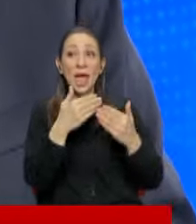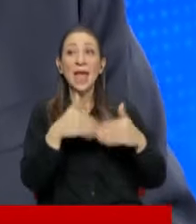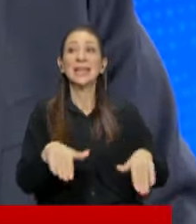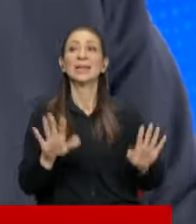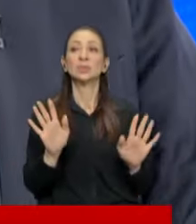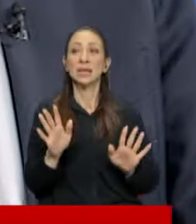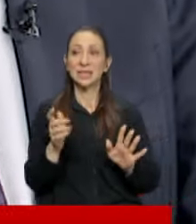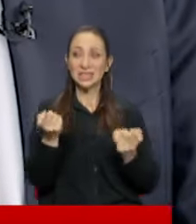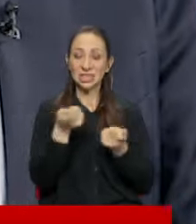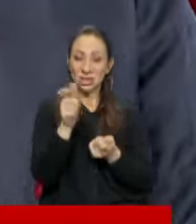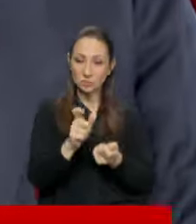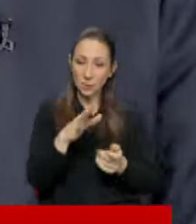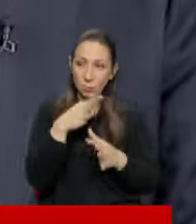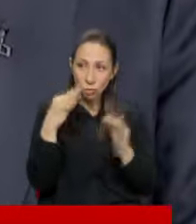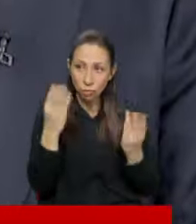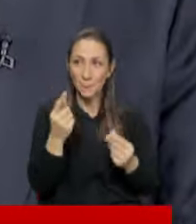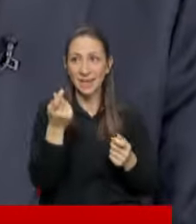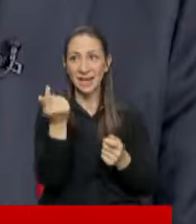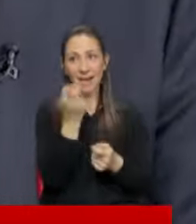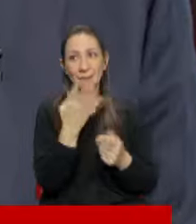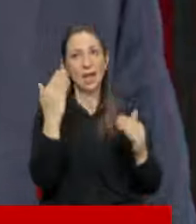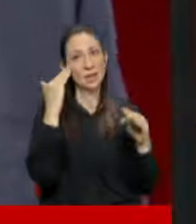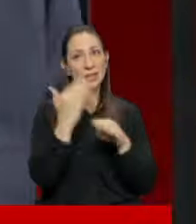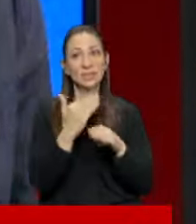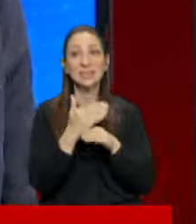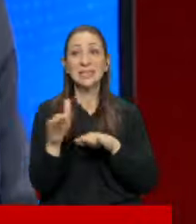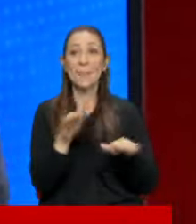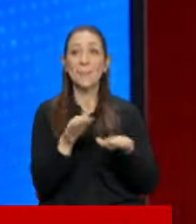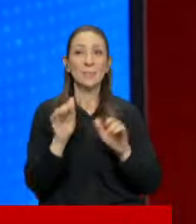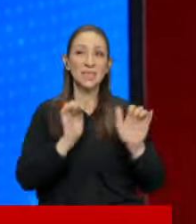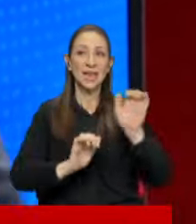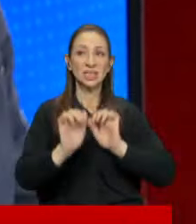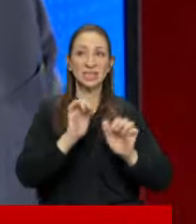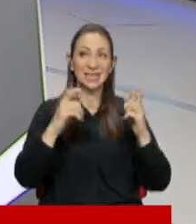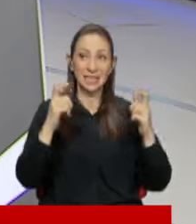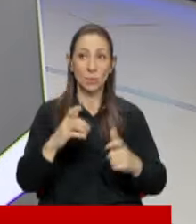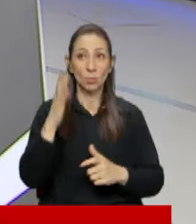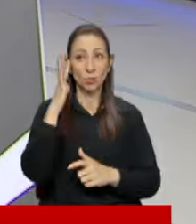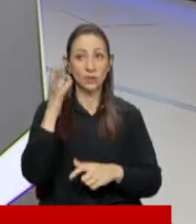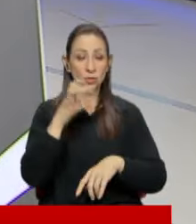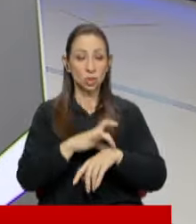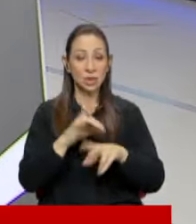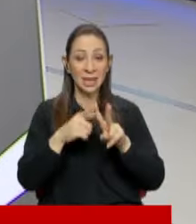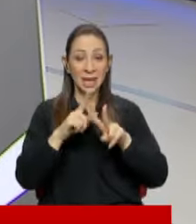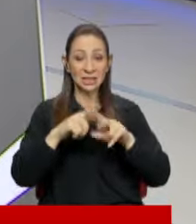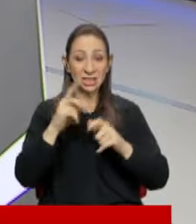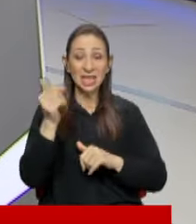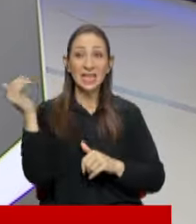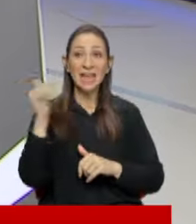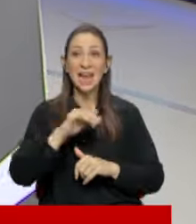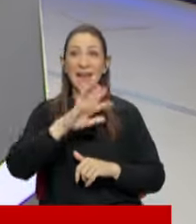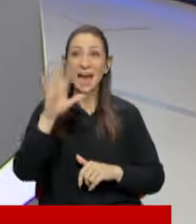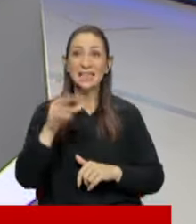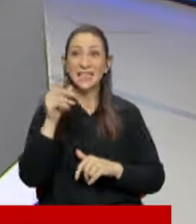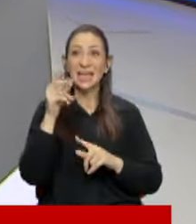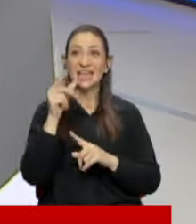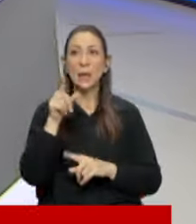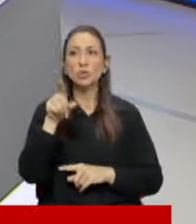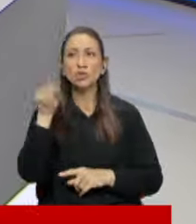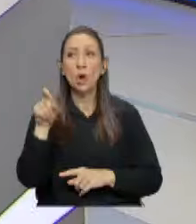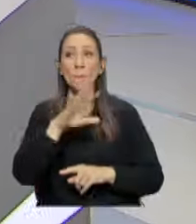engellemeyecek, işçimiz de mutlu olacak bir rakamda anlaşacağız. Deprem dirençli kentler. Profesör Doktor Naci Görür. Gelen herkese İlker bunu